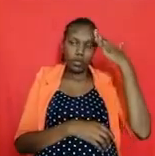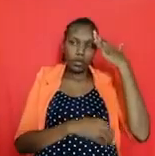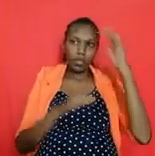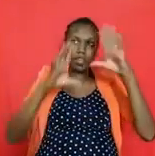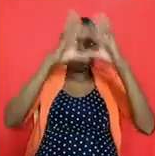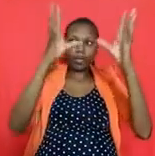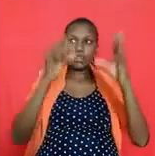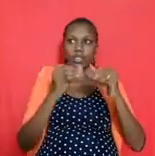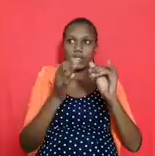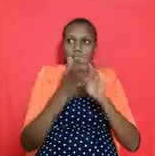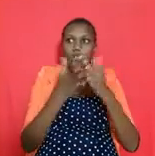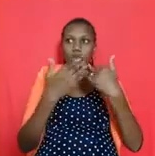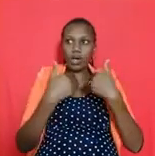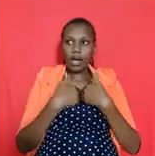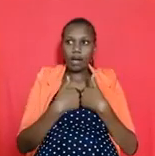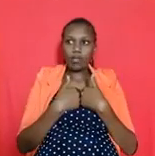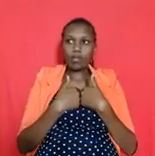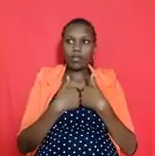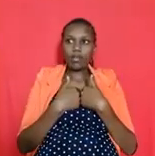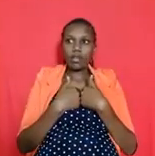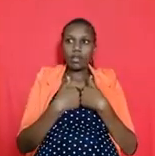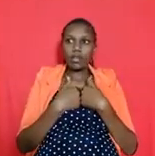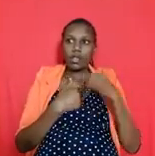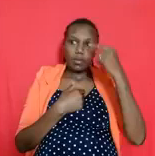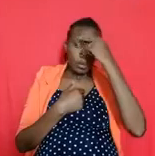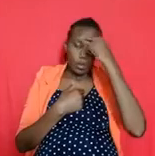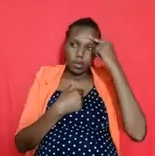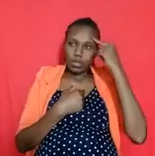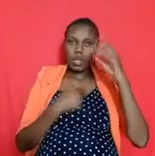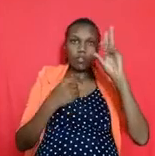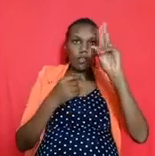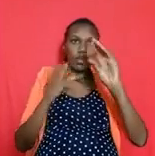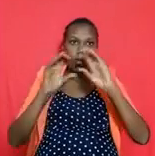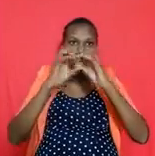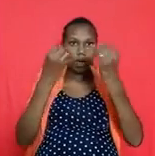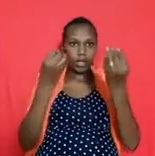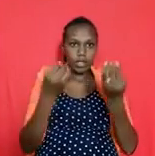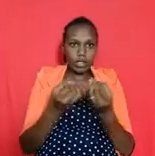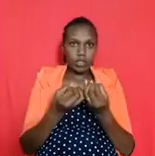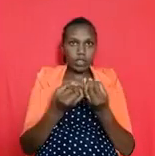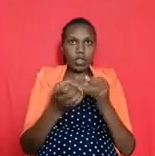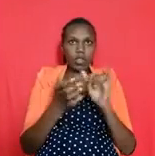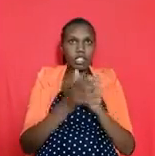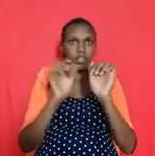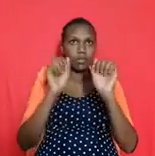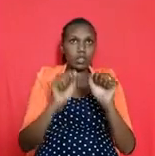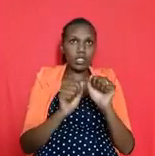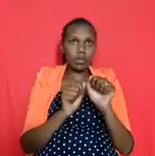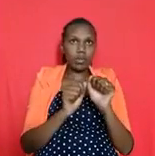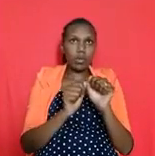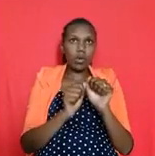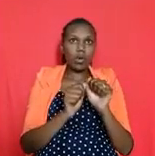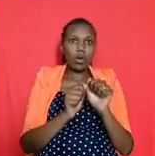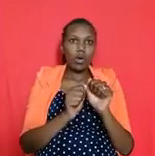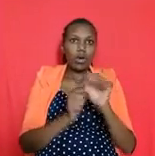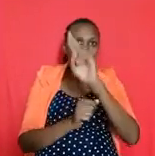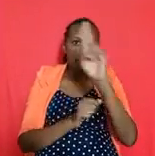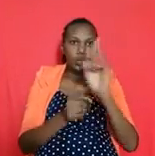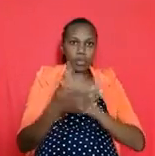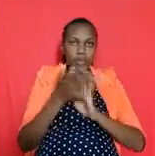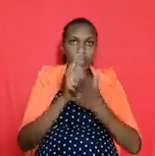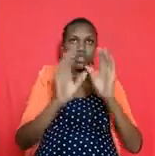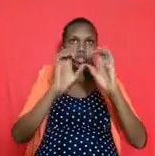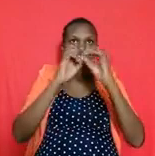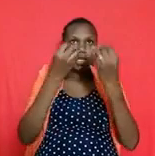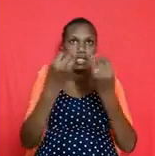budget ĩrĩa ĩkuo tondũ gũtirĩ organization ĩngĩhota kũran ĩtarĩ na budget